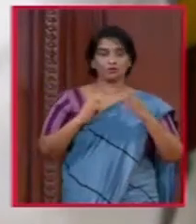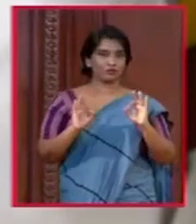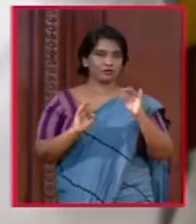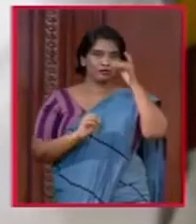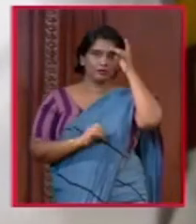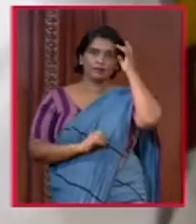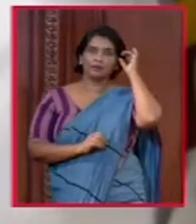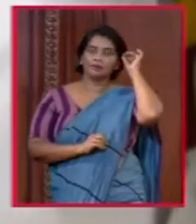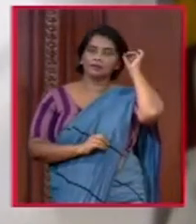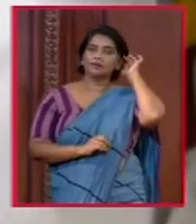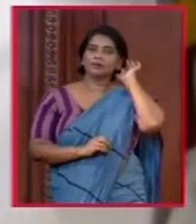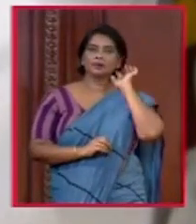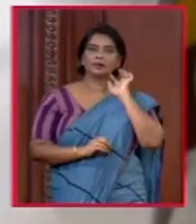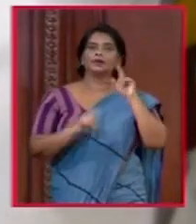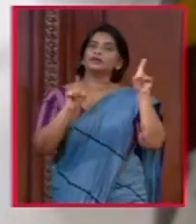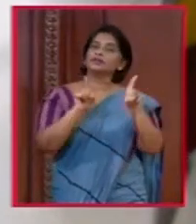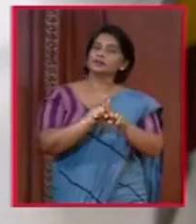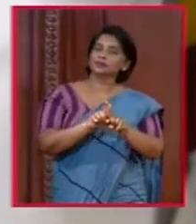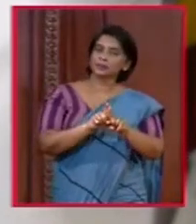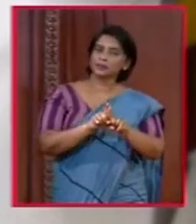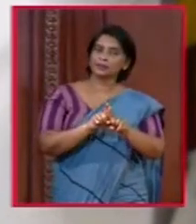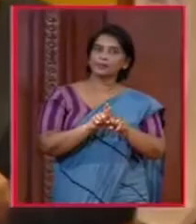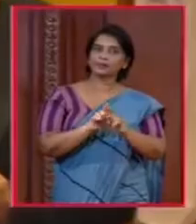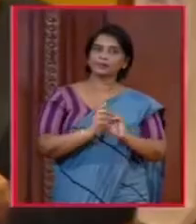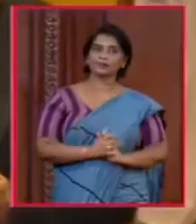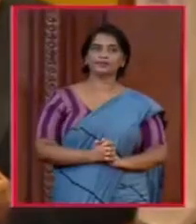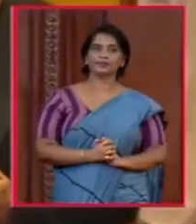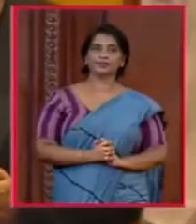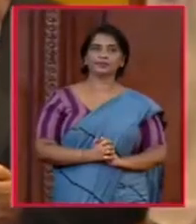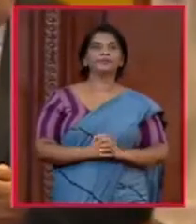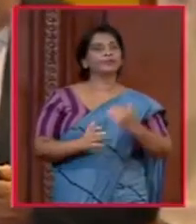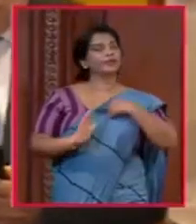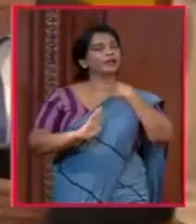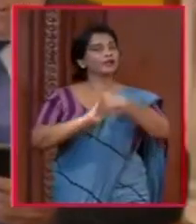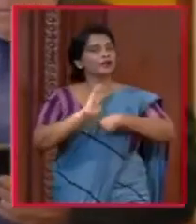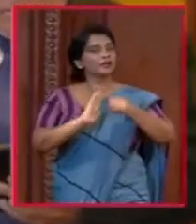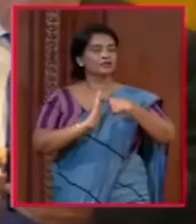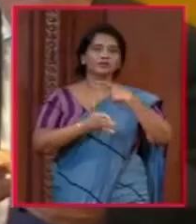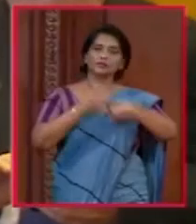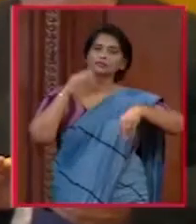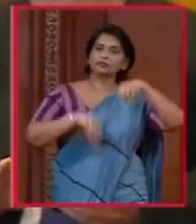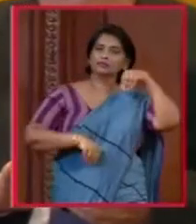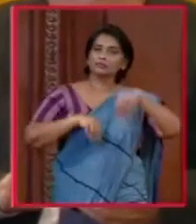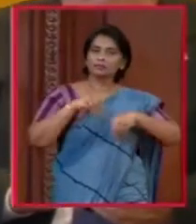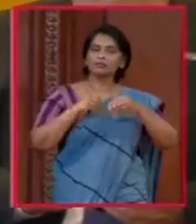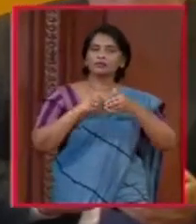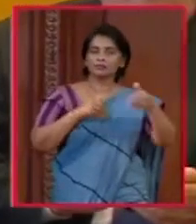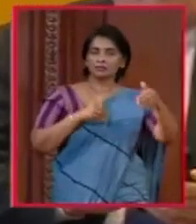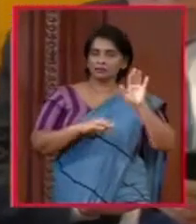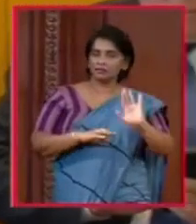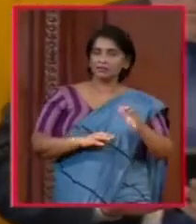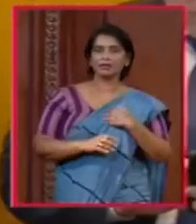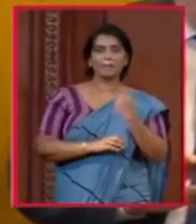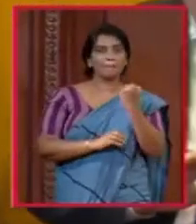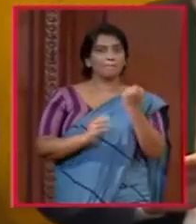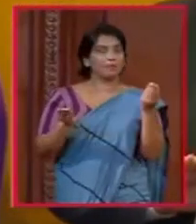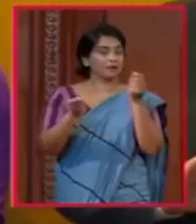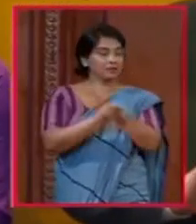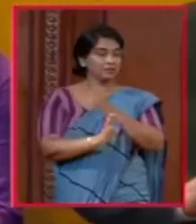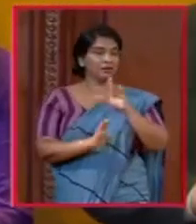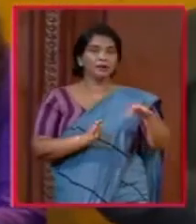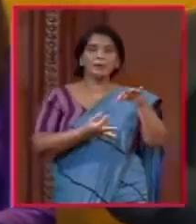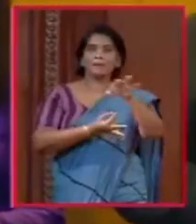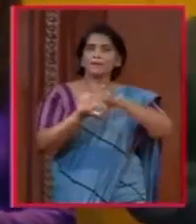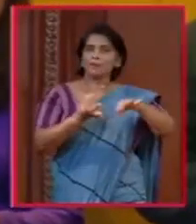සූදානම්. ඒ වගේම අප රටේ මැතිවරණයකදී බලහෝමාරුවේදී